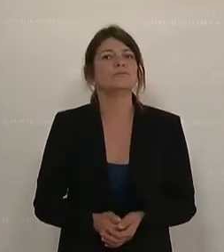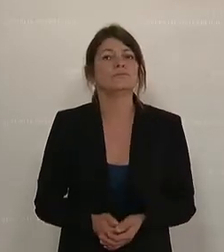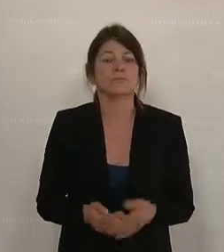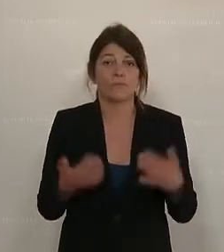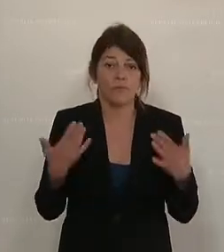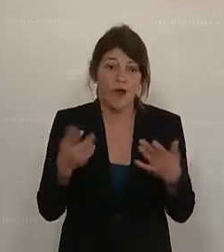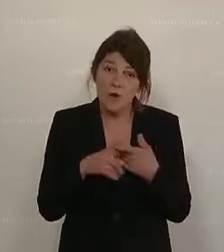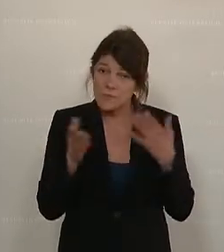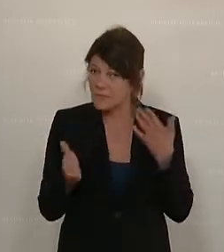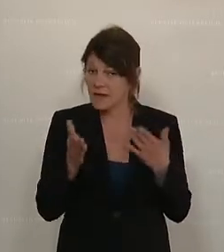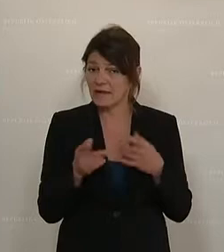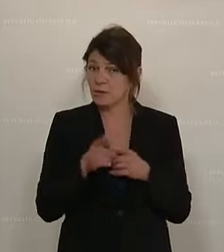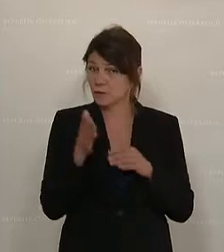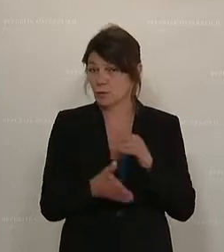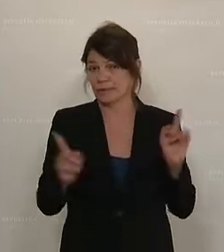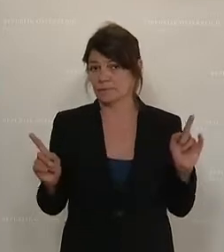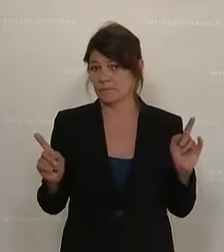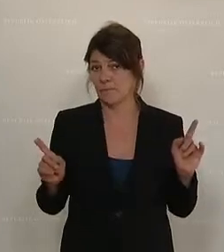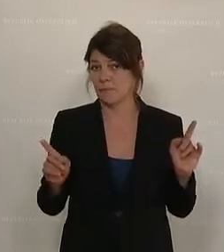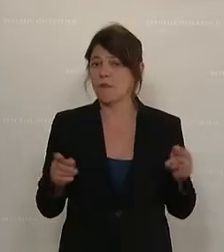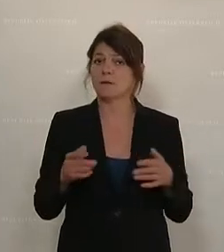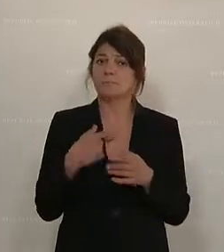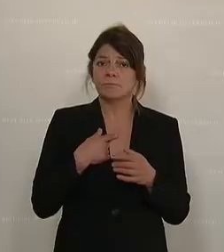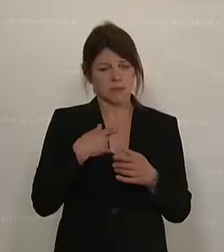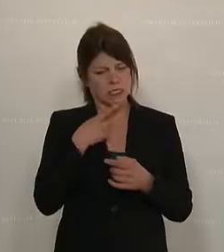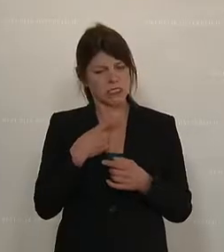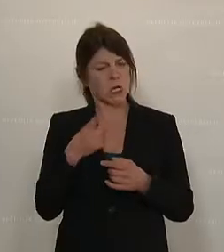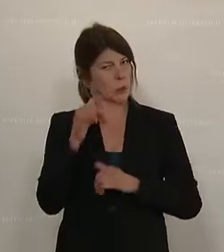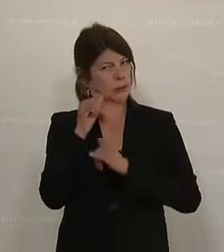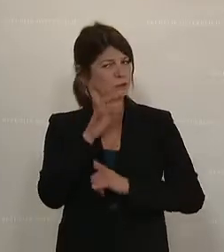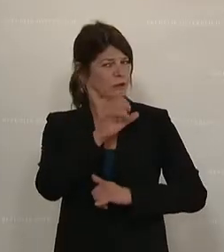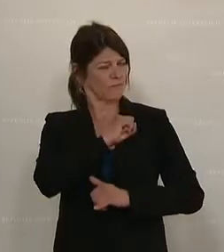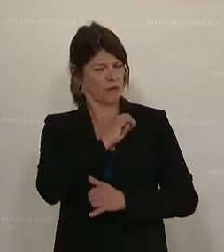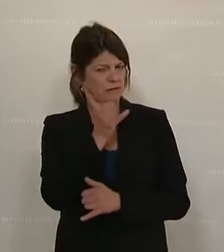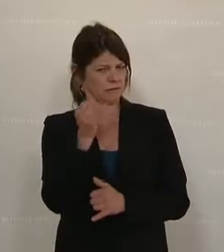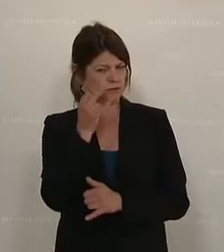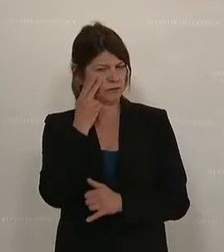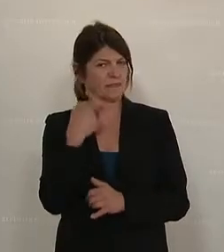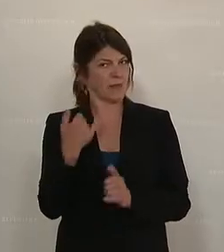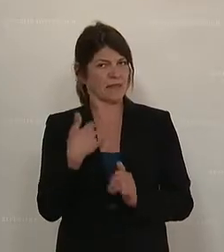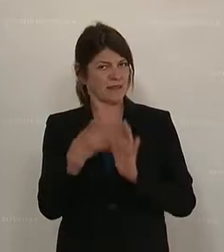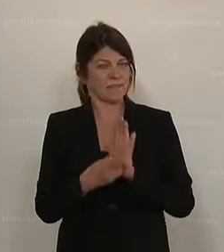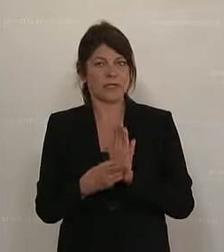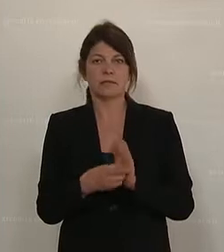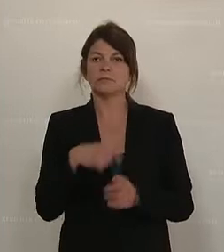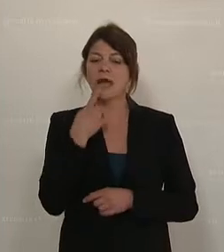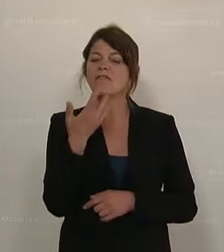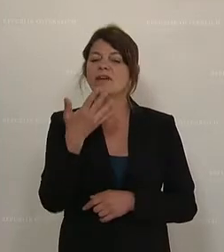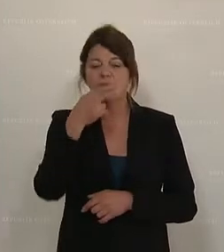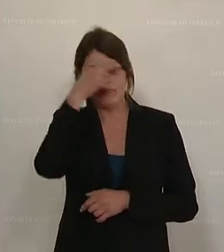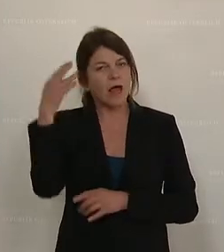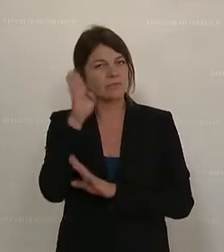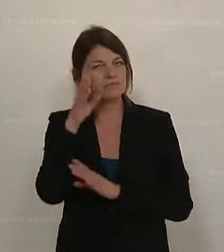Und vielleicht eines noch zum Schluss. Wir definieren den Erfolg vom Tourismus derzeit immer nur über die